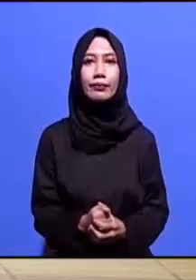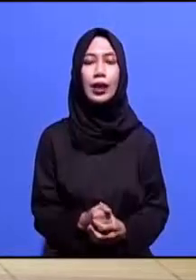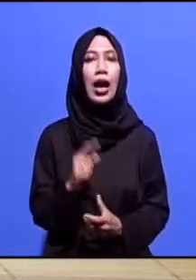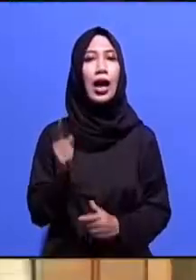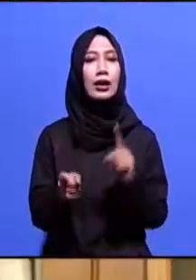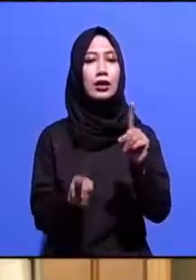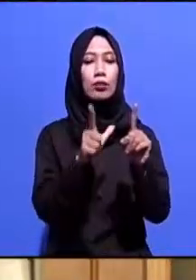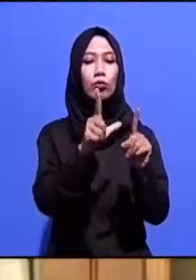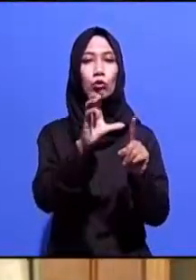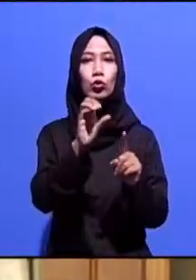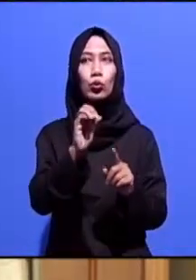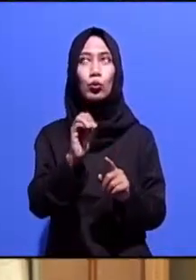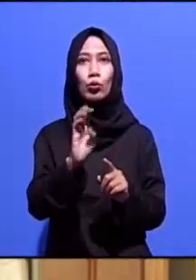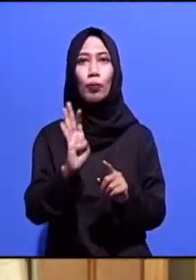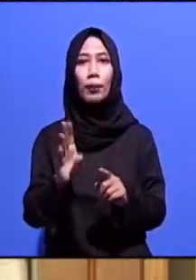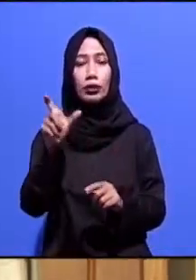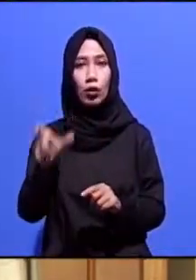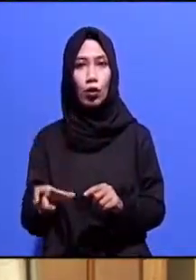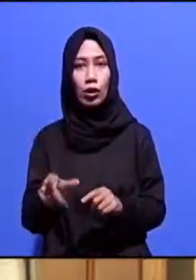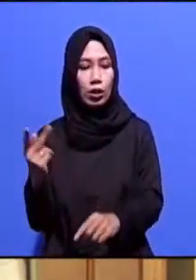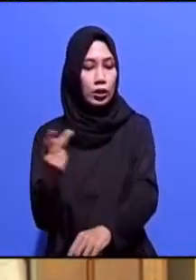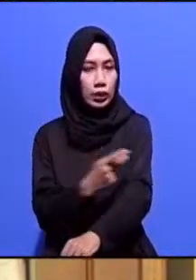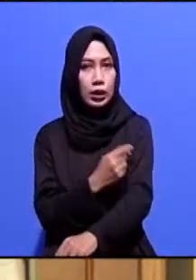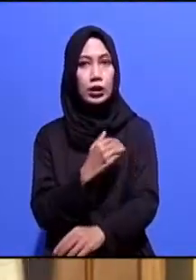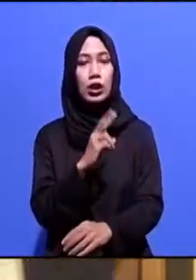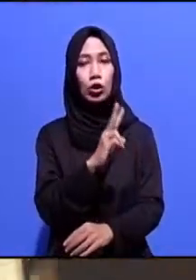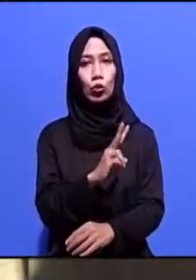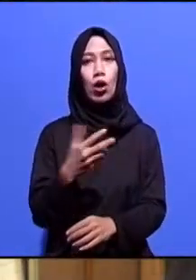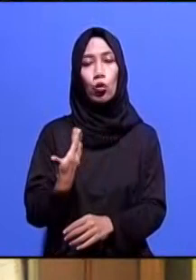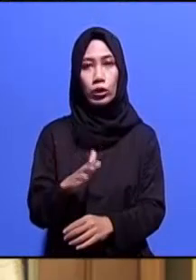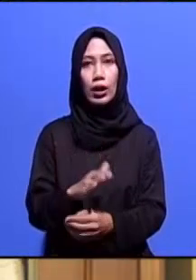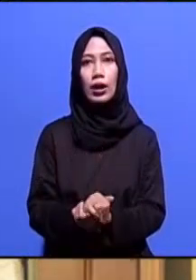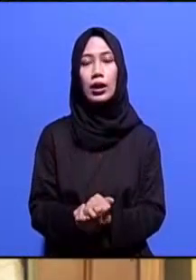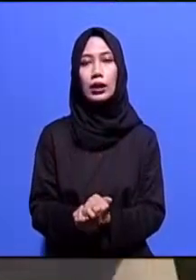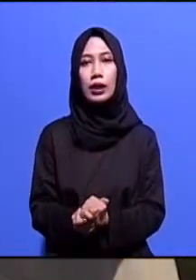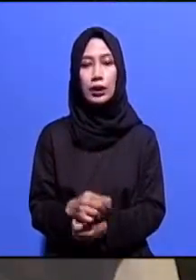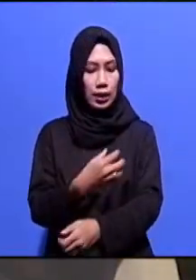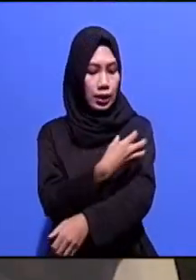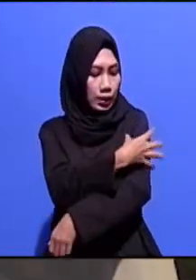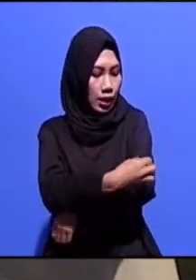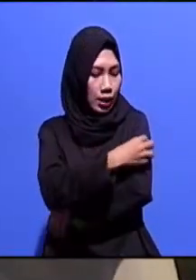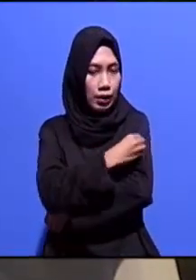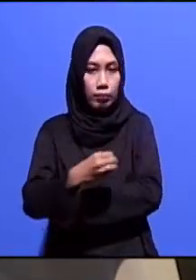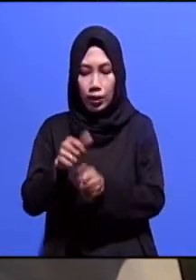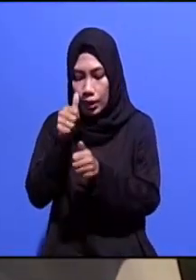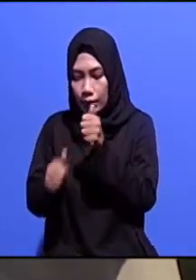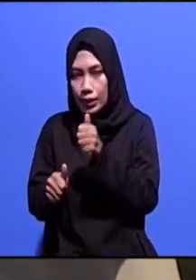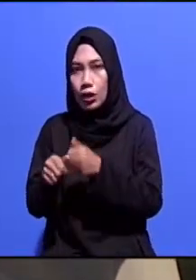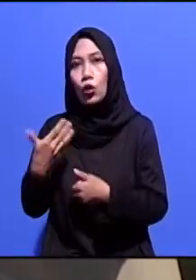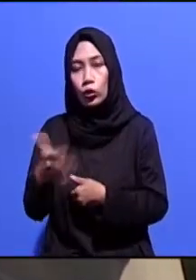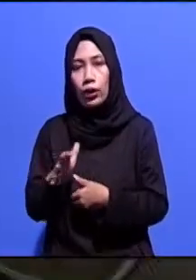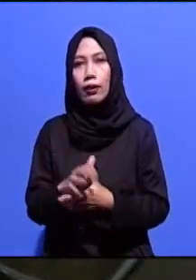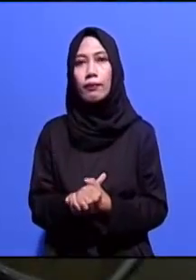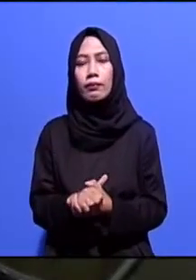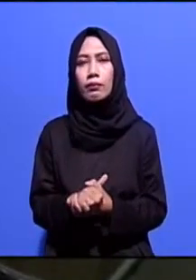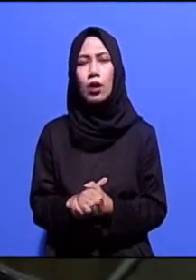1.074 orang melakukan penyuntikan kedua dan sebanyak 671 relawan telah diambil sampel darahnya untuk diuji. Sejauh ini